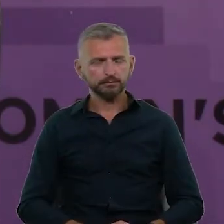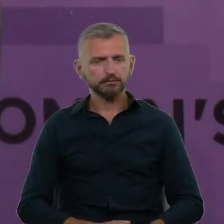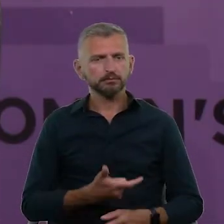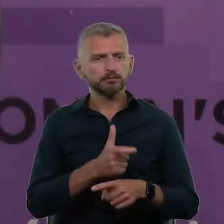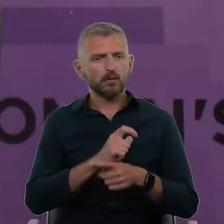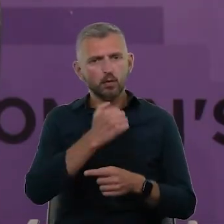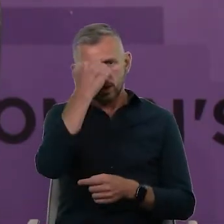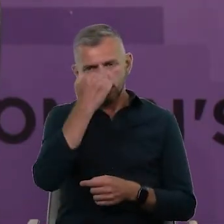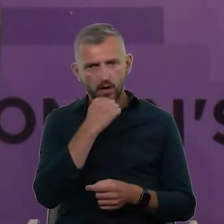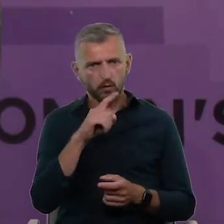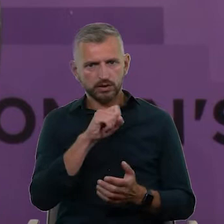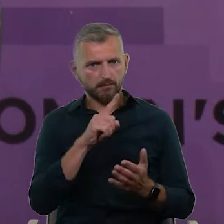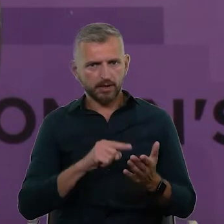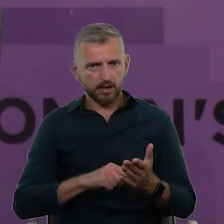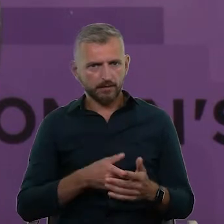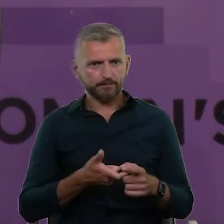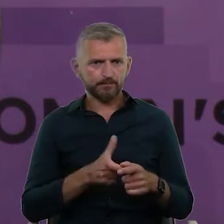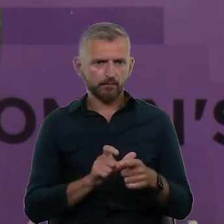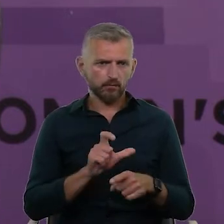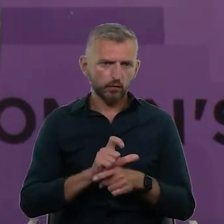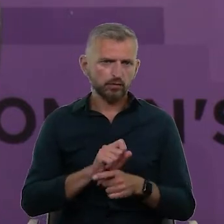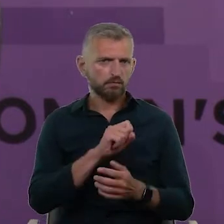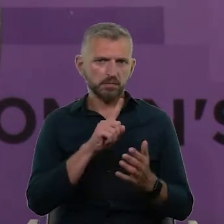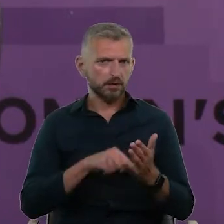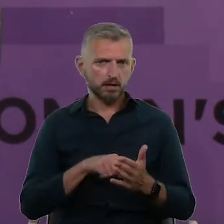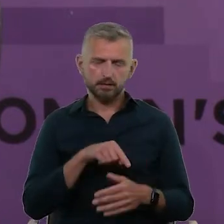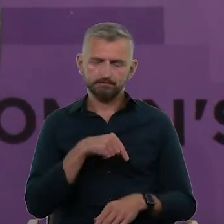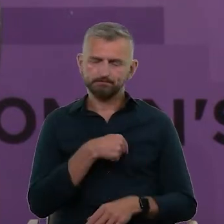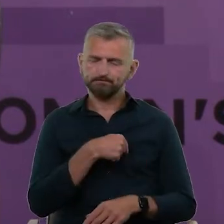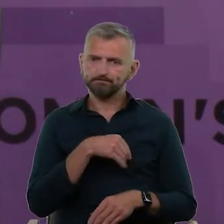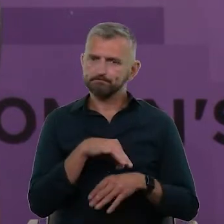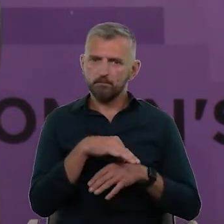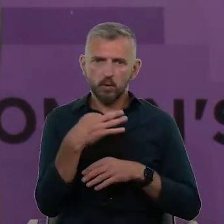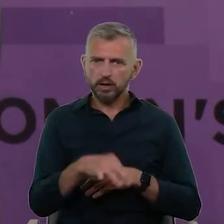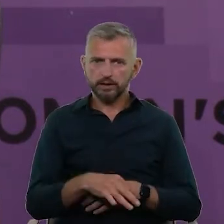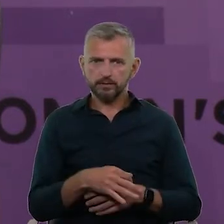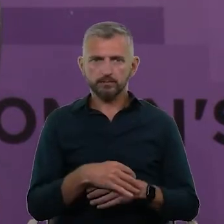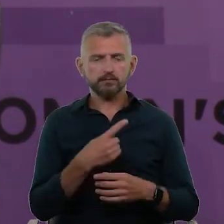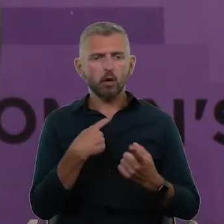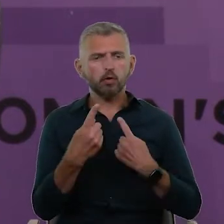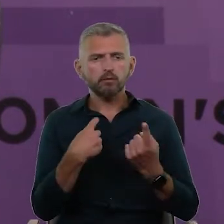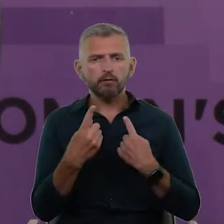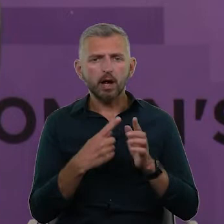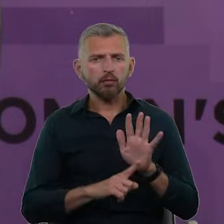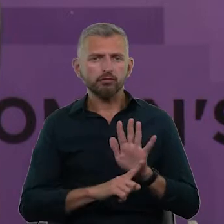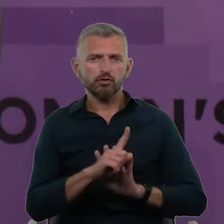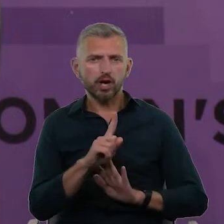Дуже дякую за питання. Це дуже таке питання, яке болить, тому що розмовляємо спочатку